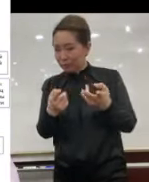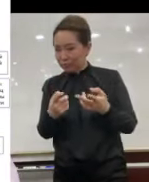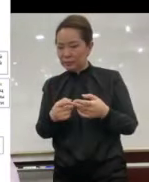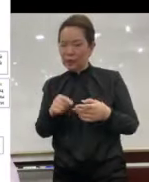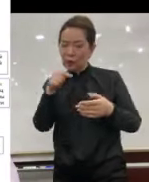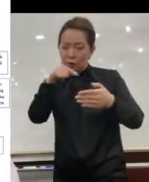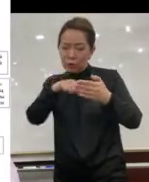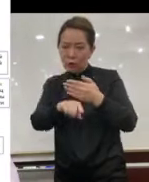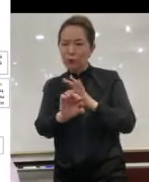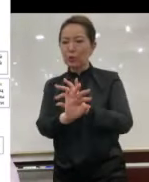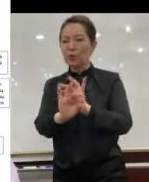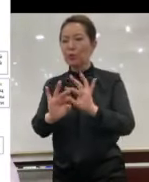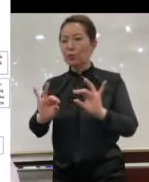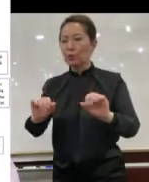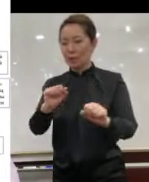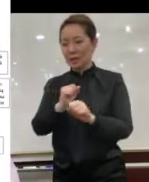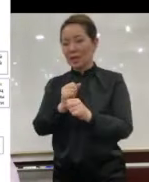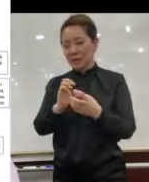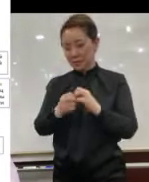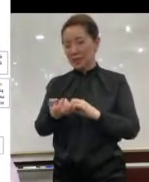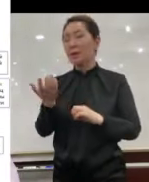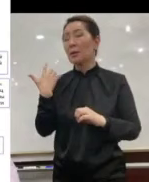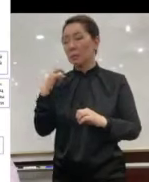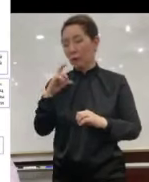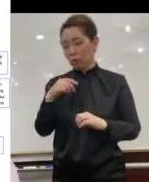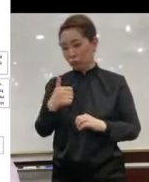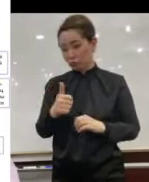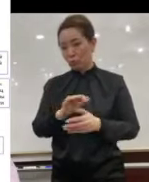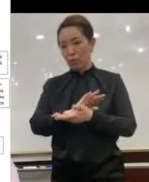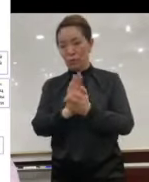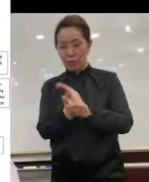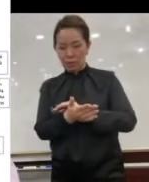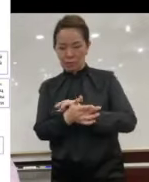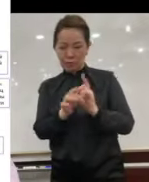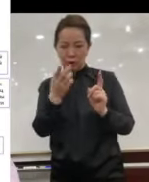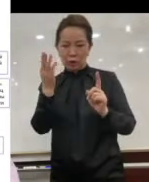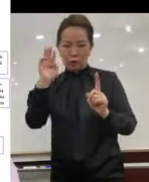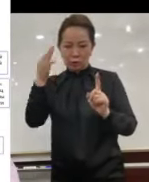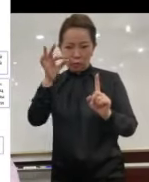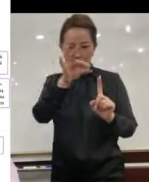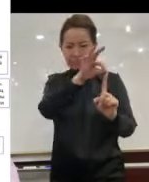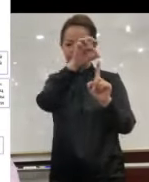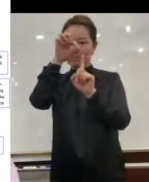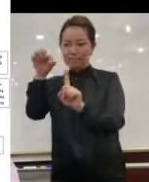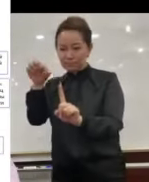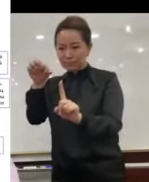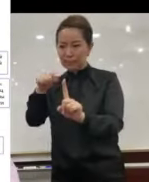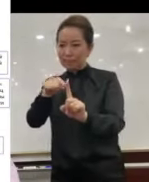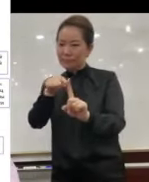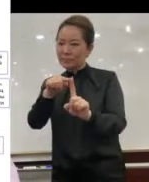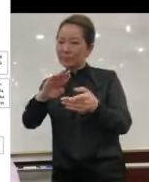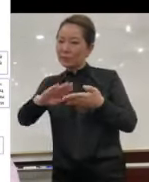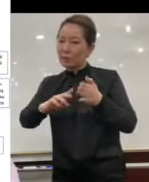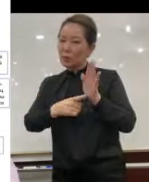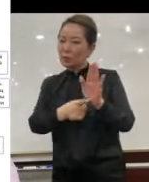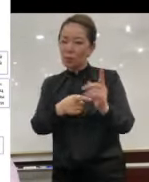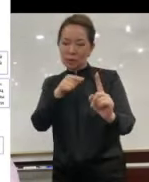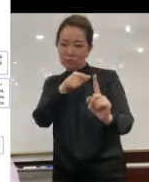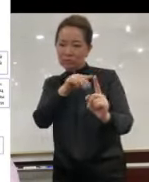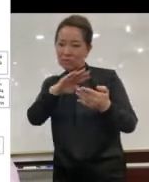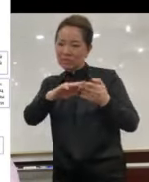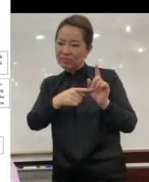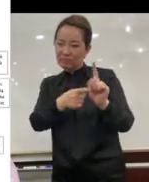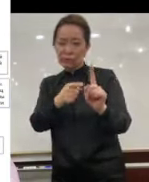ажиллагаа явуулж ирсэн боловч одоо эндээс төлөөлөл болгоод томоохоор танилцуулах юм бол үгслийн